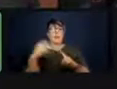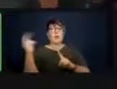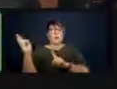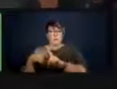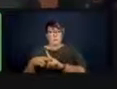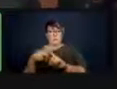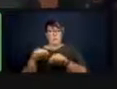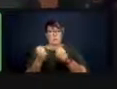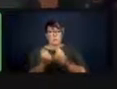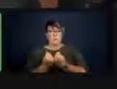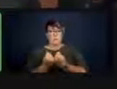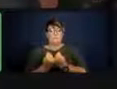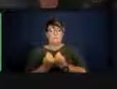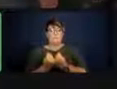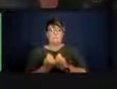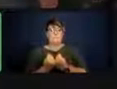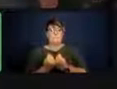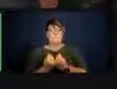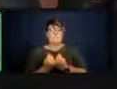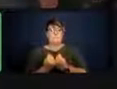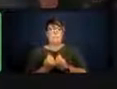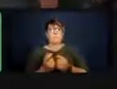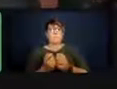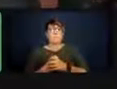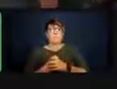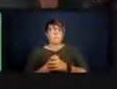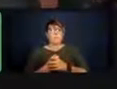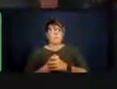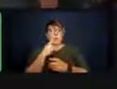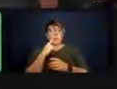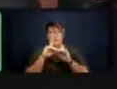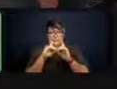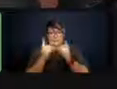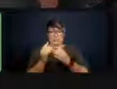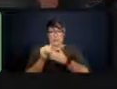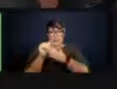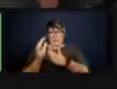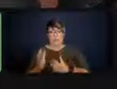المقترحات، وأيضا لدينا فريق معني بالتنفيذ،